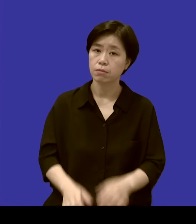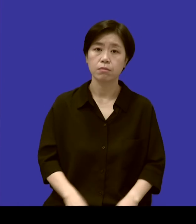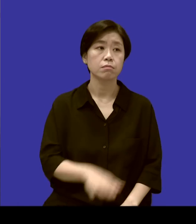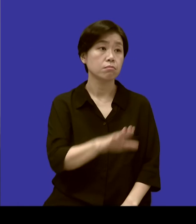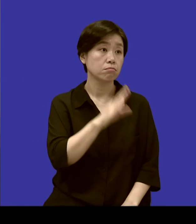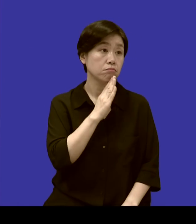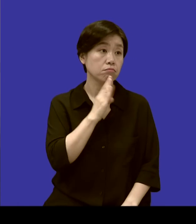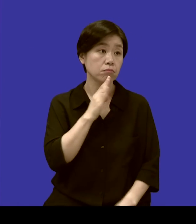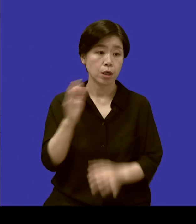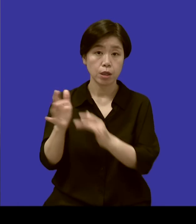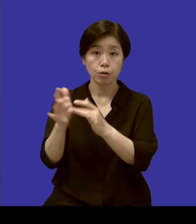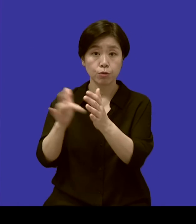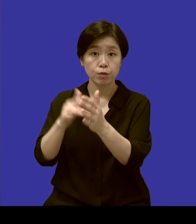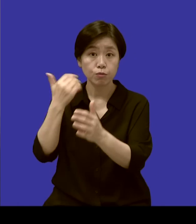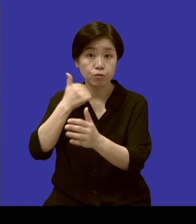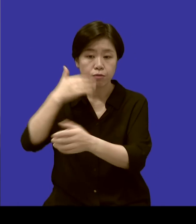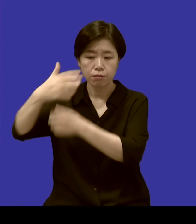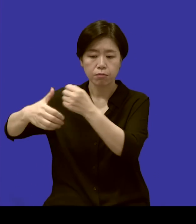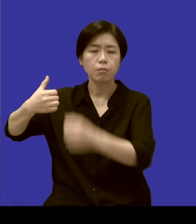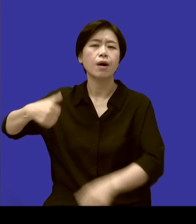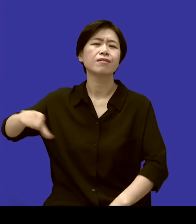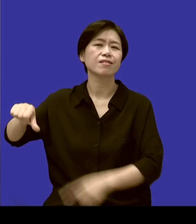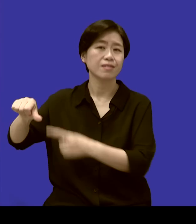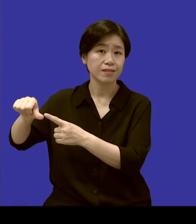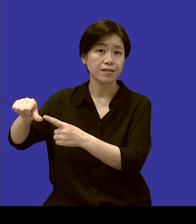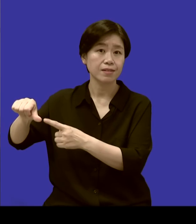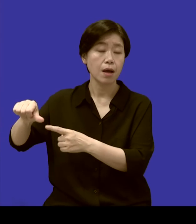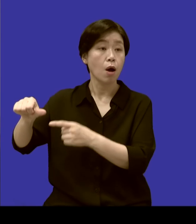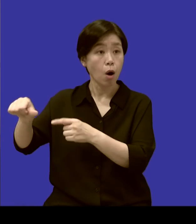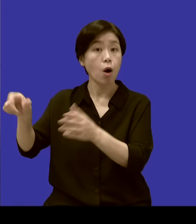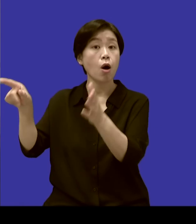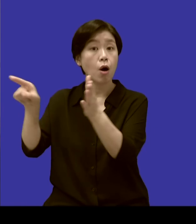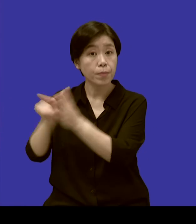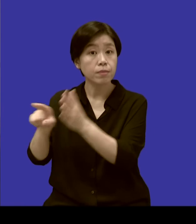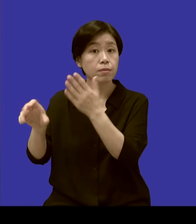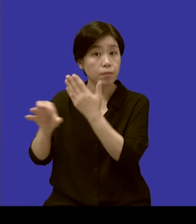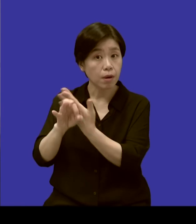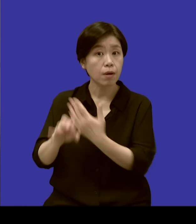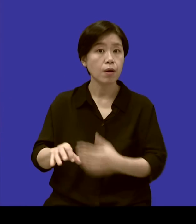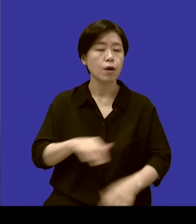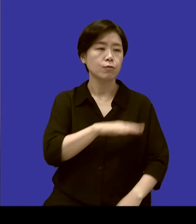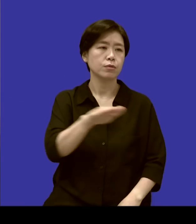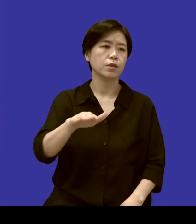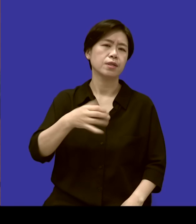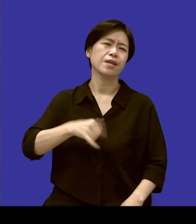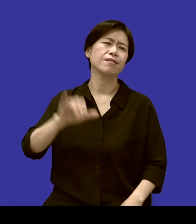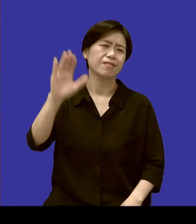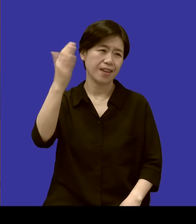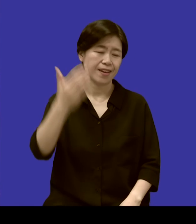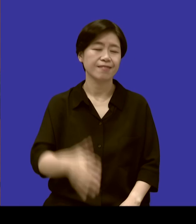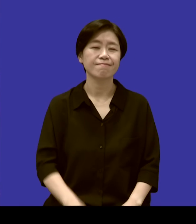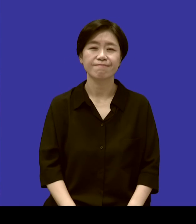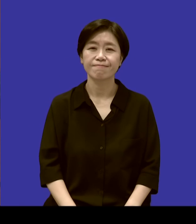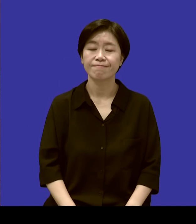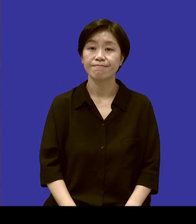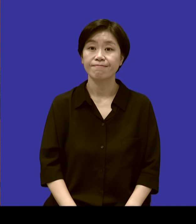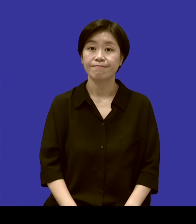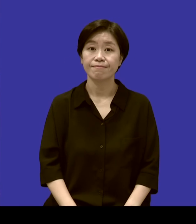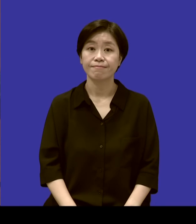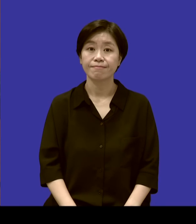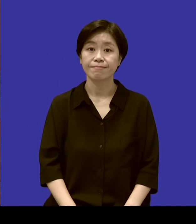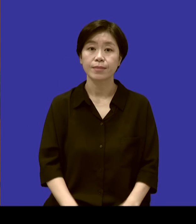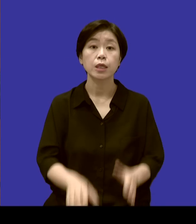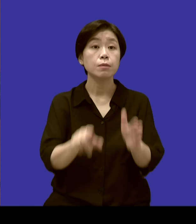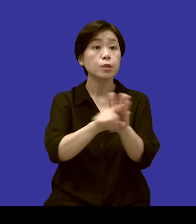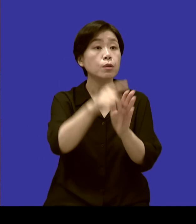아들이신데 우리가 그 예수님을 구주로 영접하면은 우리는 하나님의 믿음의 자녀가 돼. 그